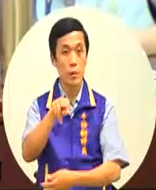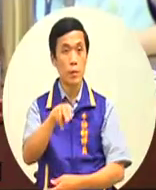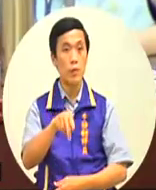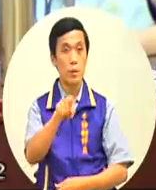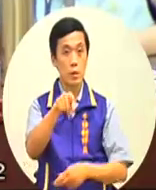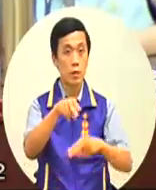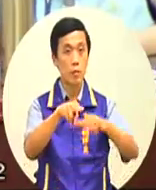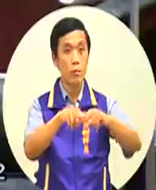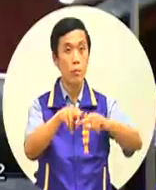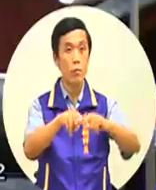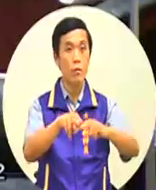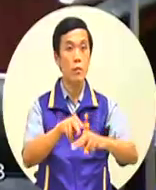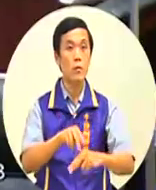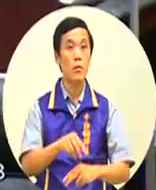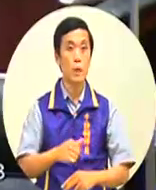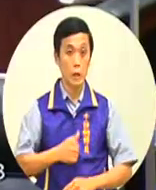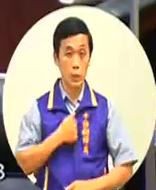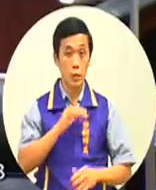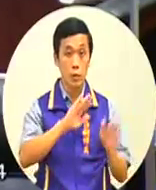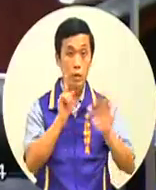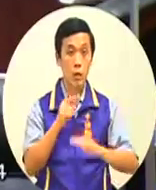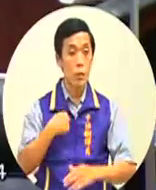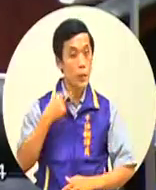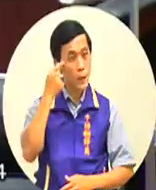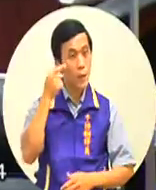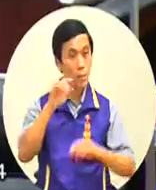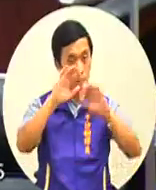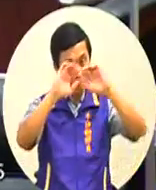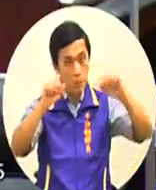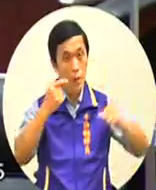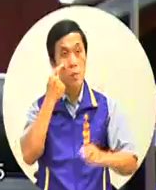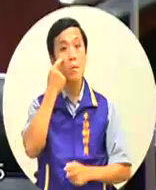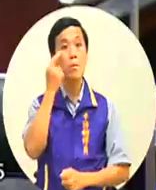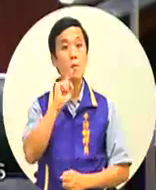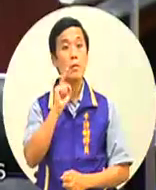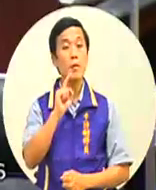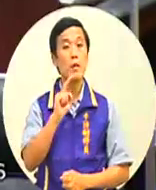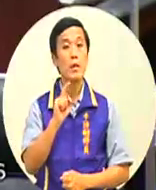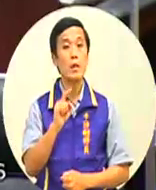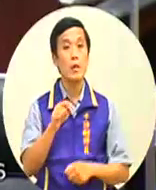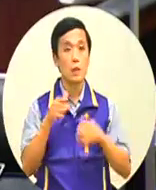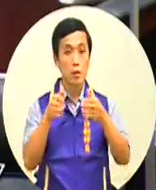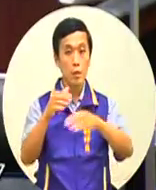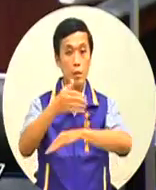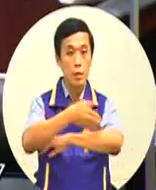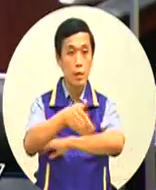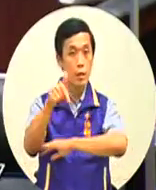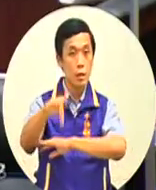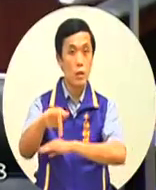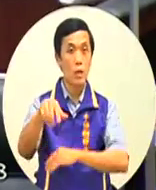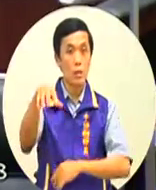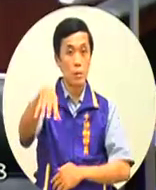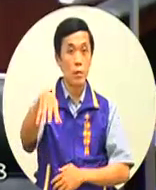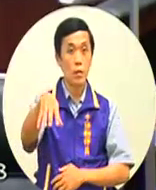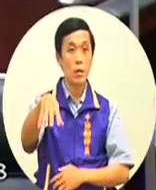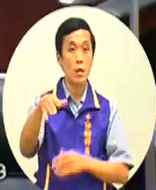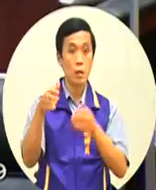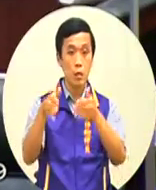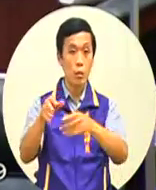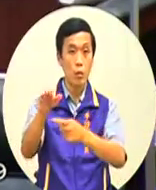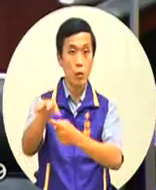请坐。首先吼，我今日凸显出来就是讲吼，首先增加所在，做农